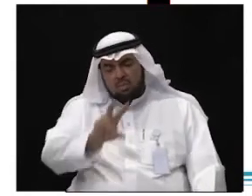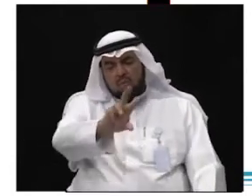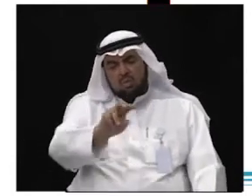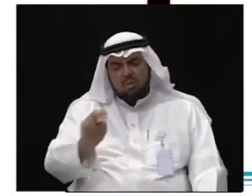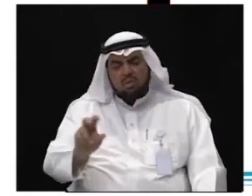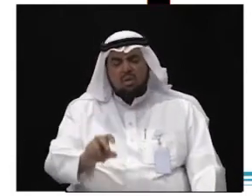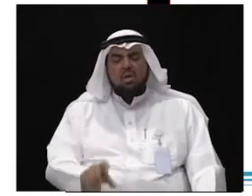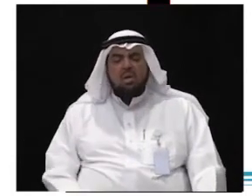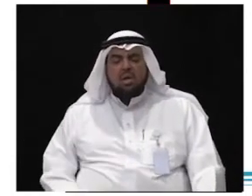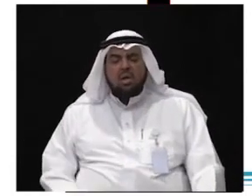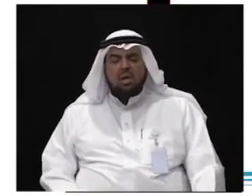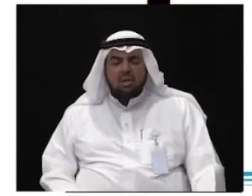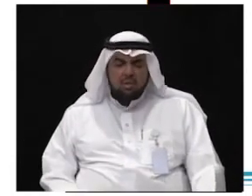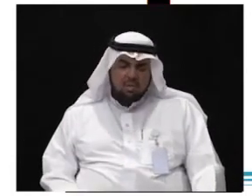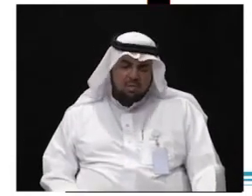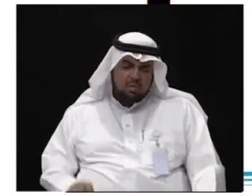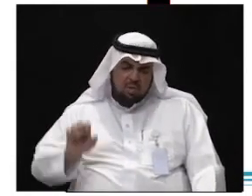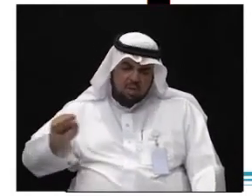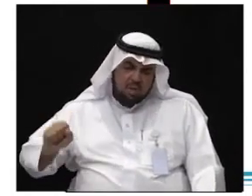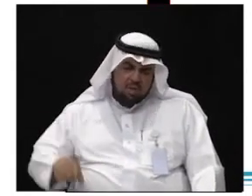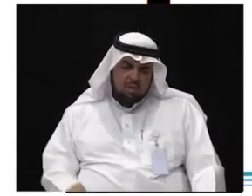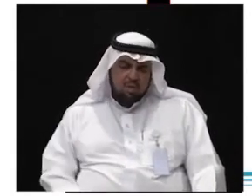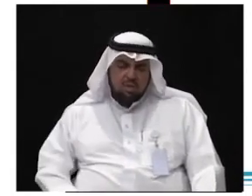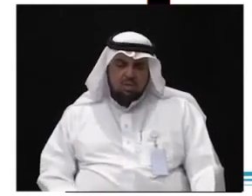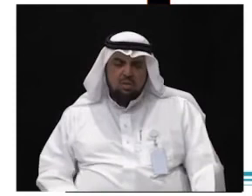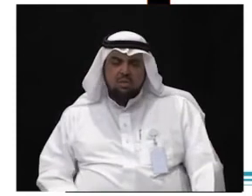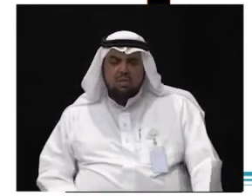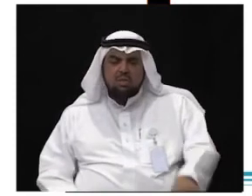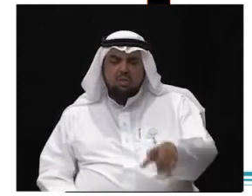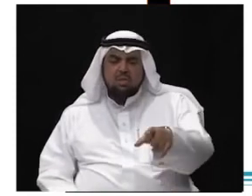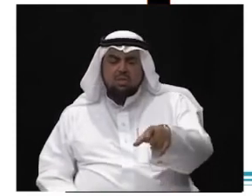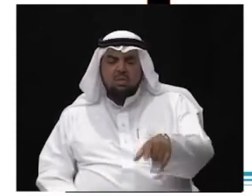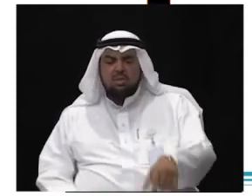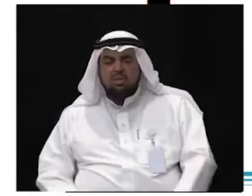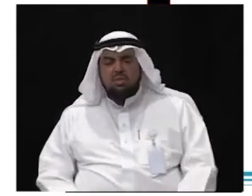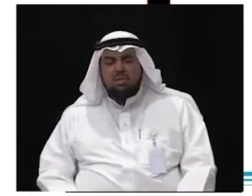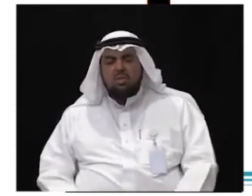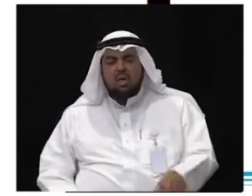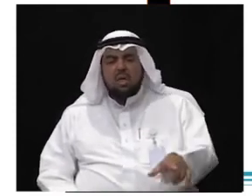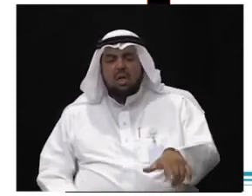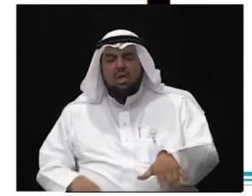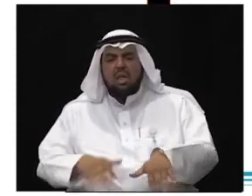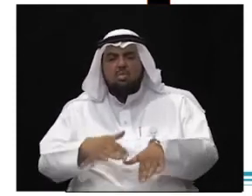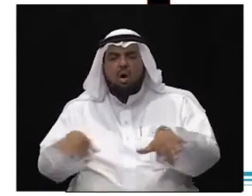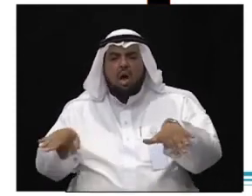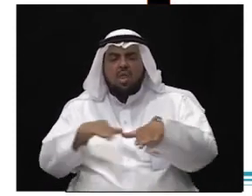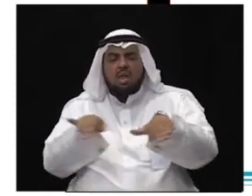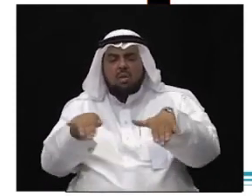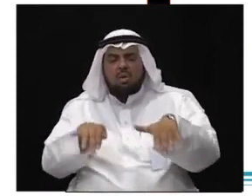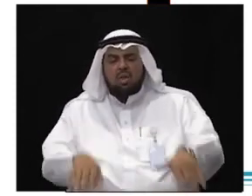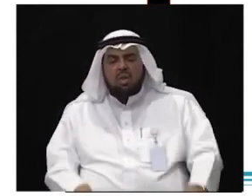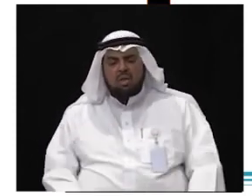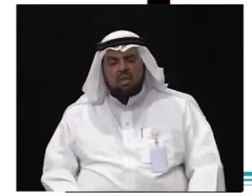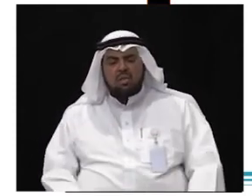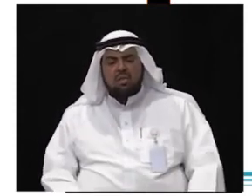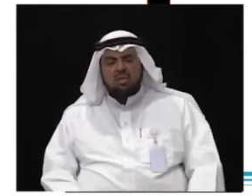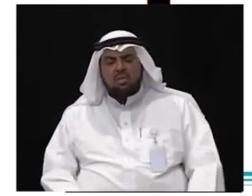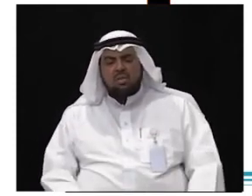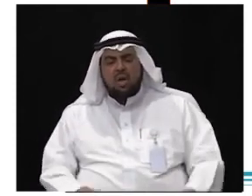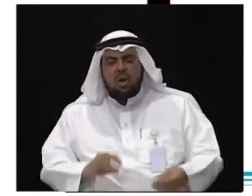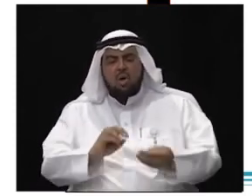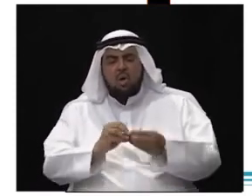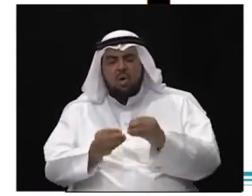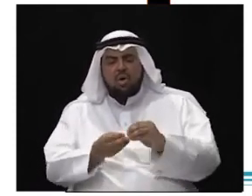يناسب. خاصية Align تغيرت لتصبح Center وهي خاصية المحاذاة وأصبحت توصيف. خاصية